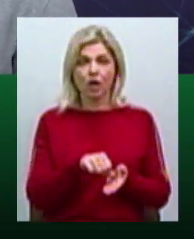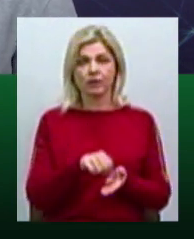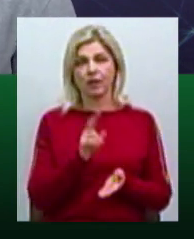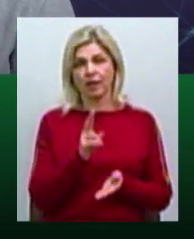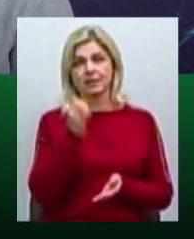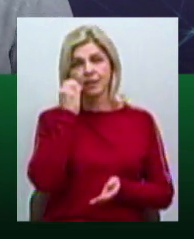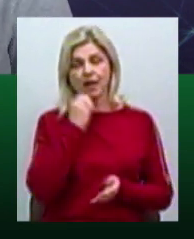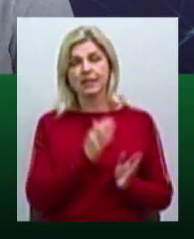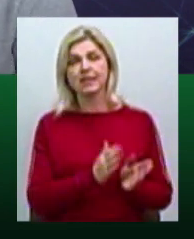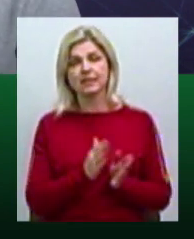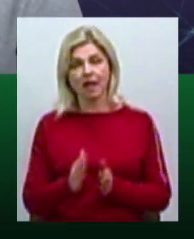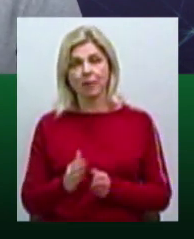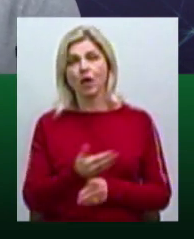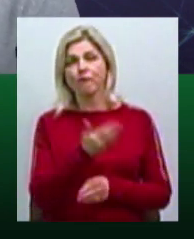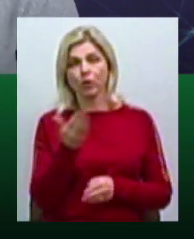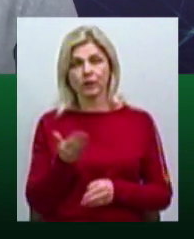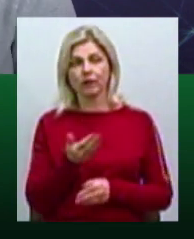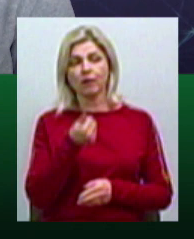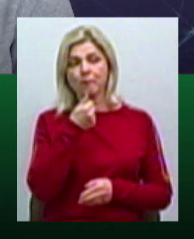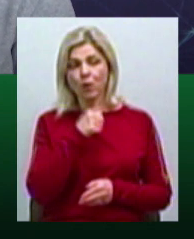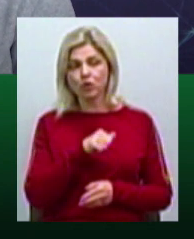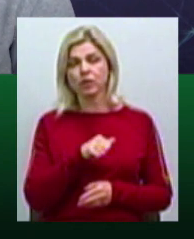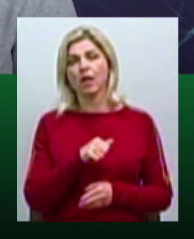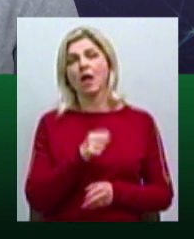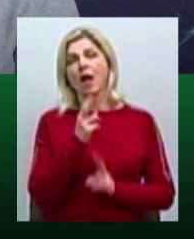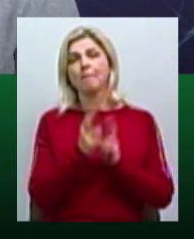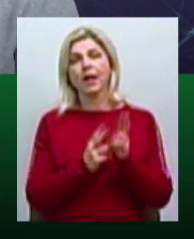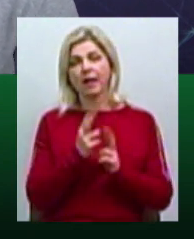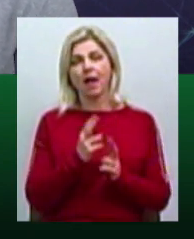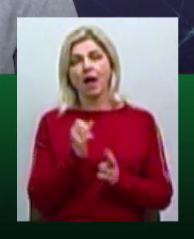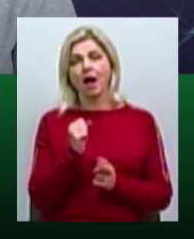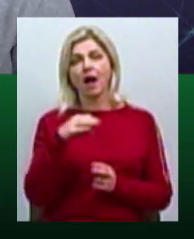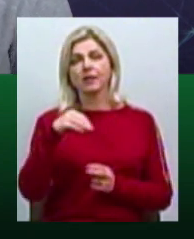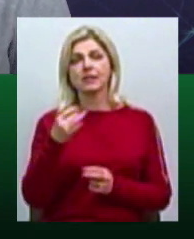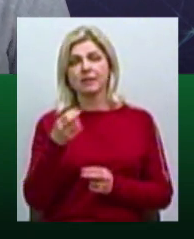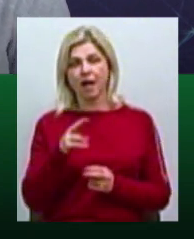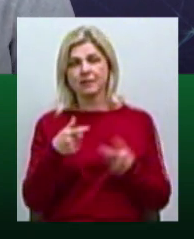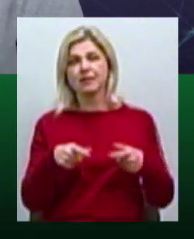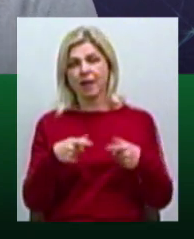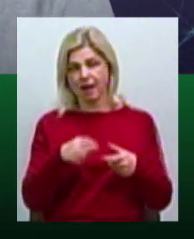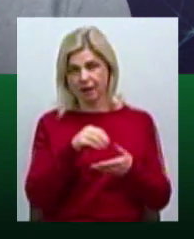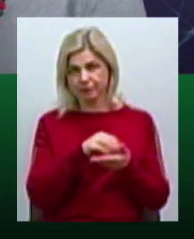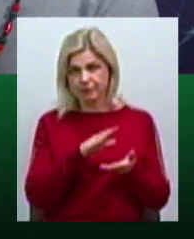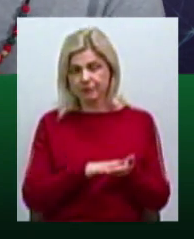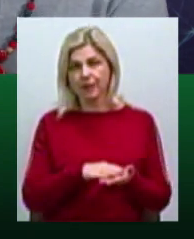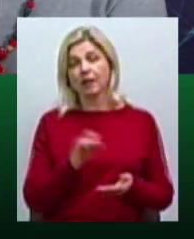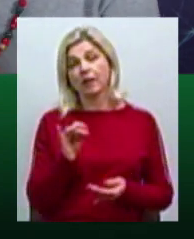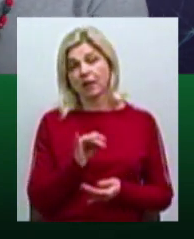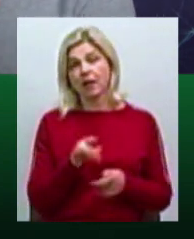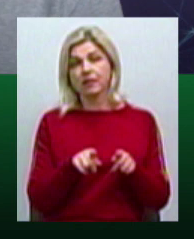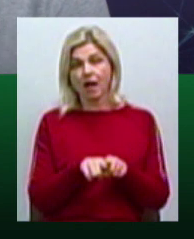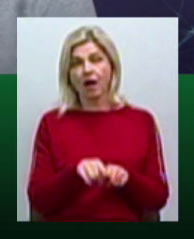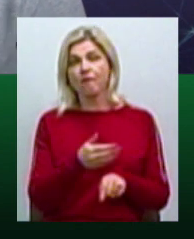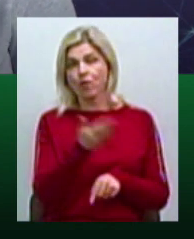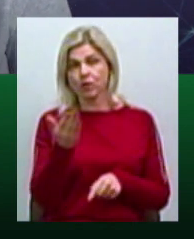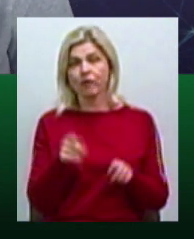старої системи, да, вони пройшли процедуру переатестації, чи як вона в них там називається. І таким чином вони